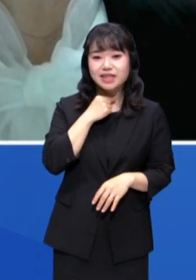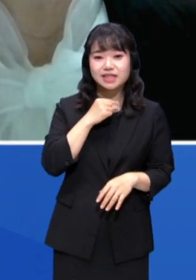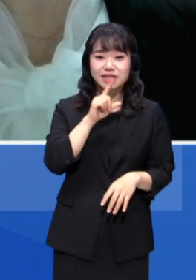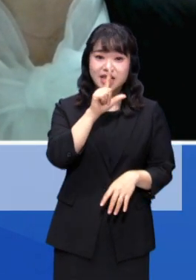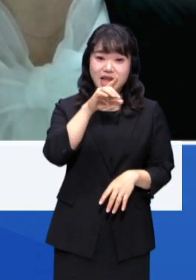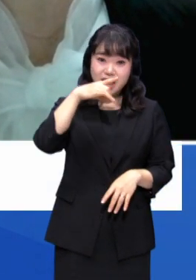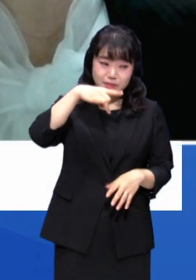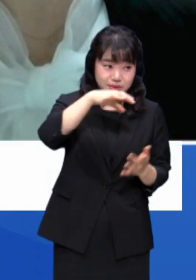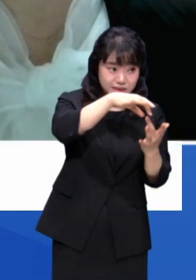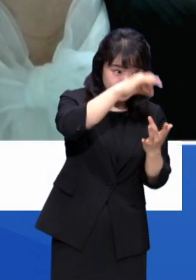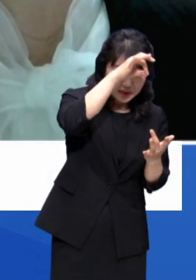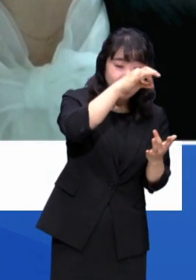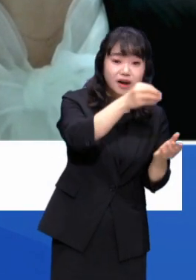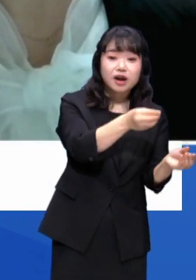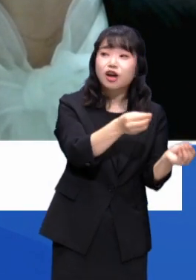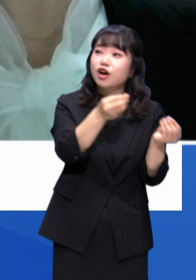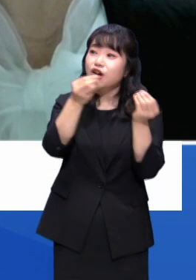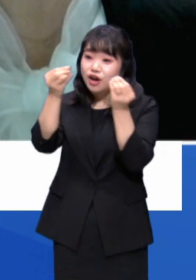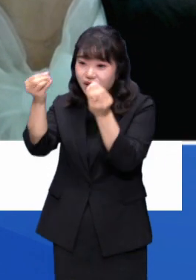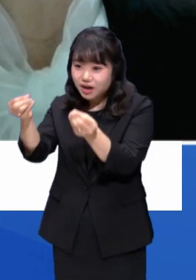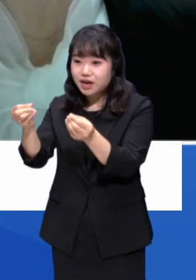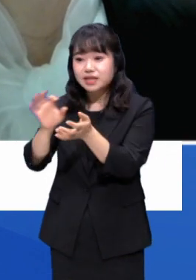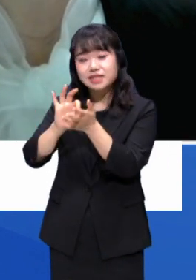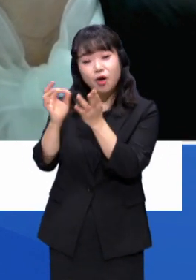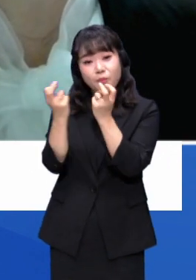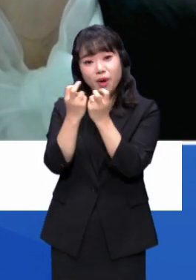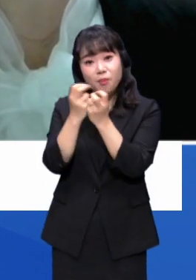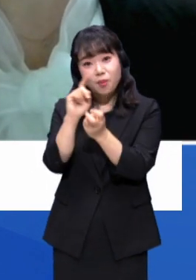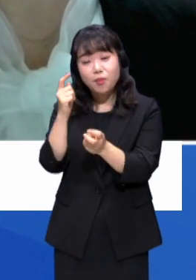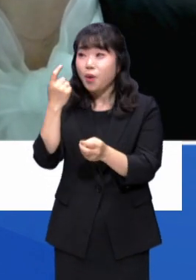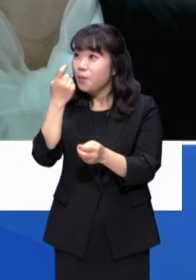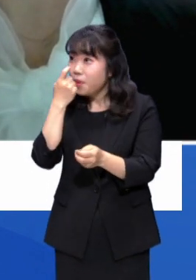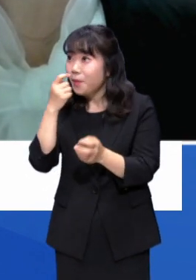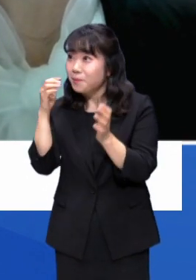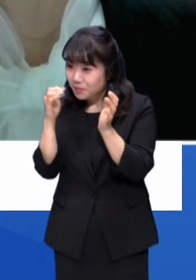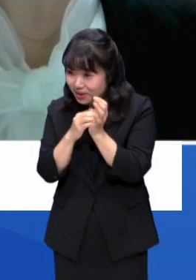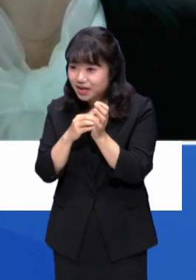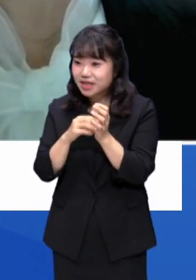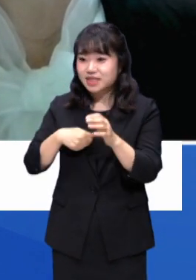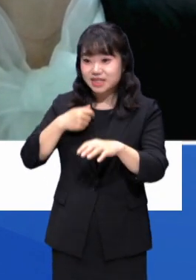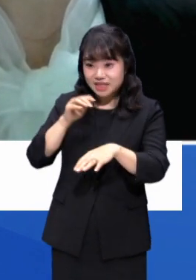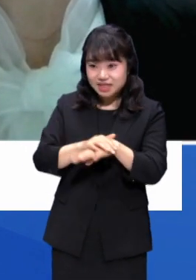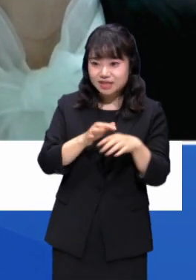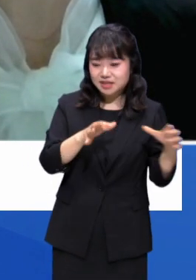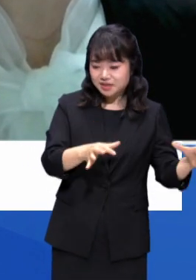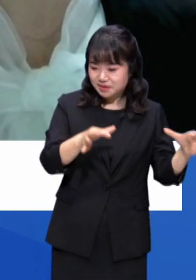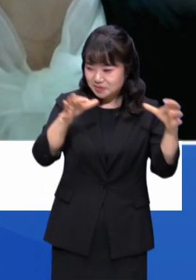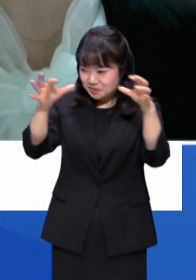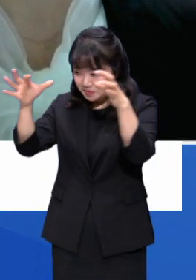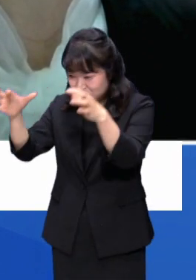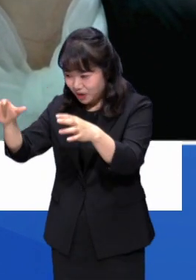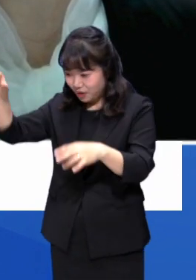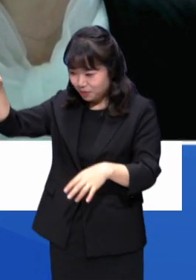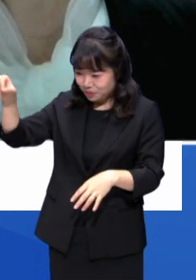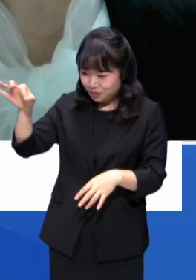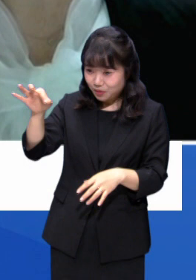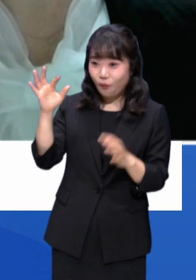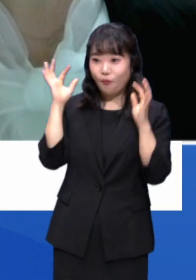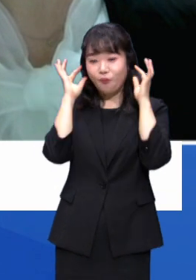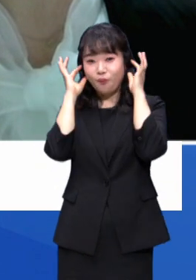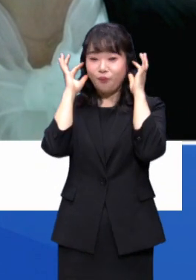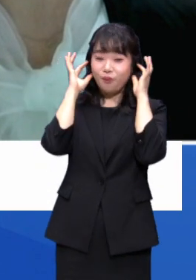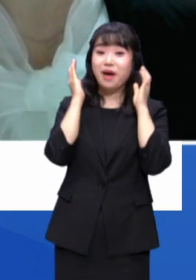고른 후 DJ에게 물어보고 턴테이블 사용하는 방법을 배운 다음에 혼자만의 음악 감상이 가능합니다.